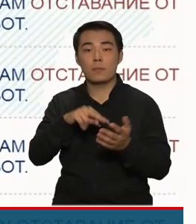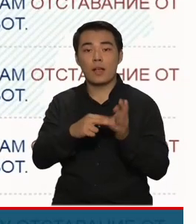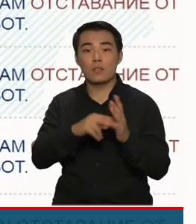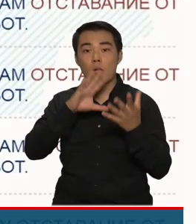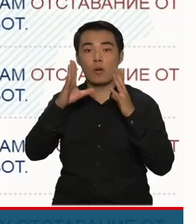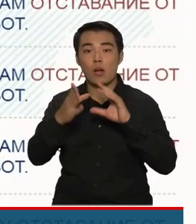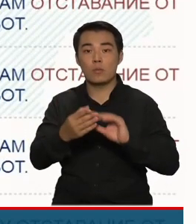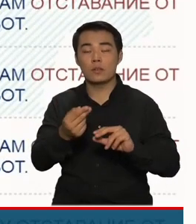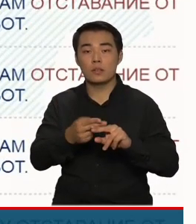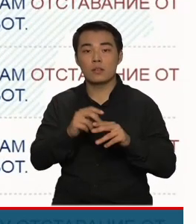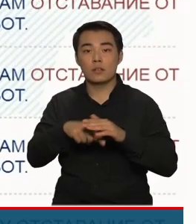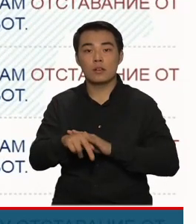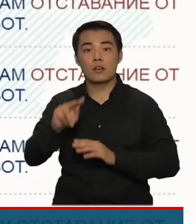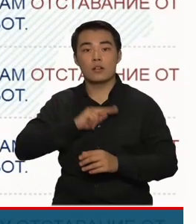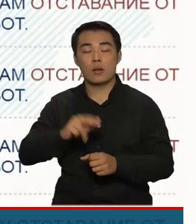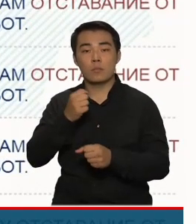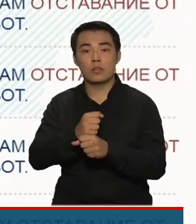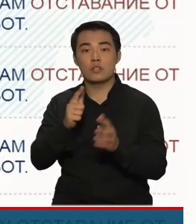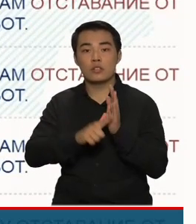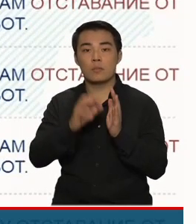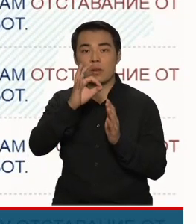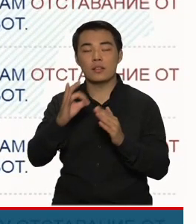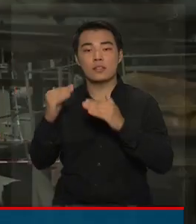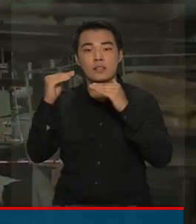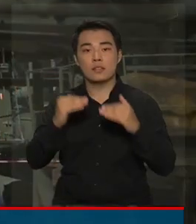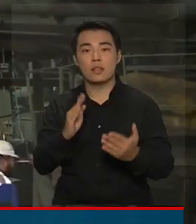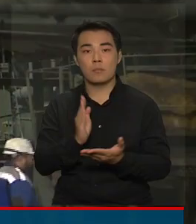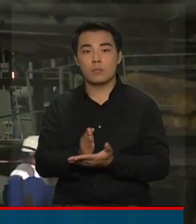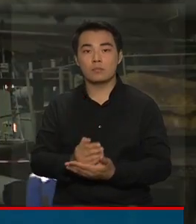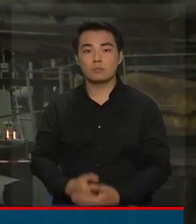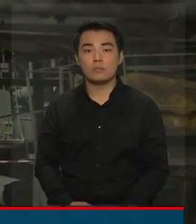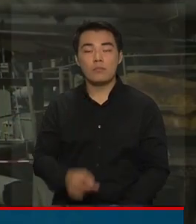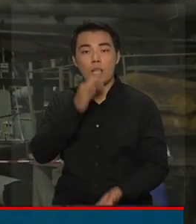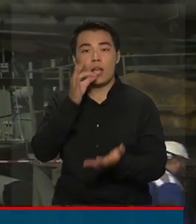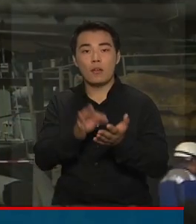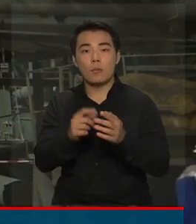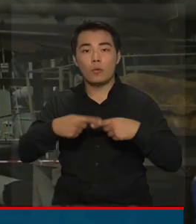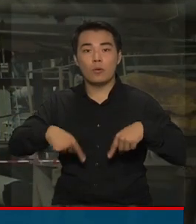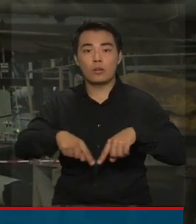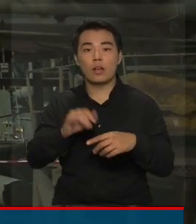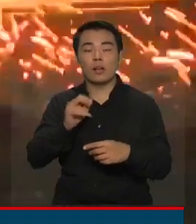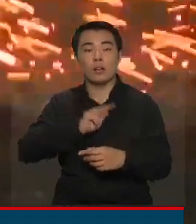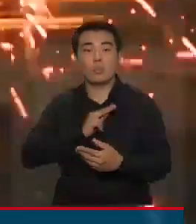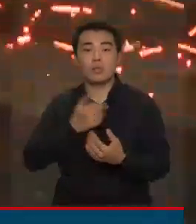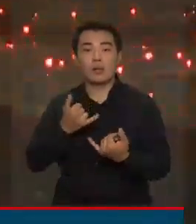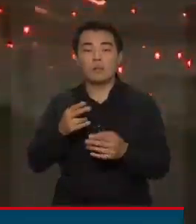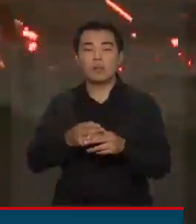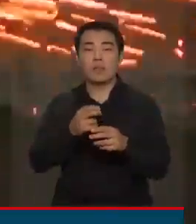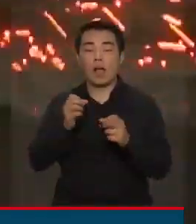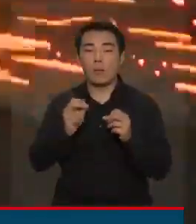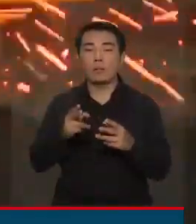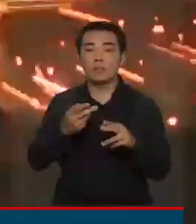бойынша жоспардың орындалуы 70%-дан төмен. Жауапты органдар қанша жанталасса да қауіпті қалалар